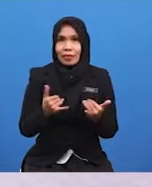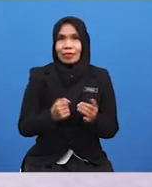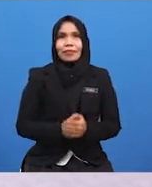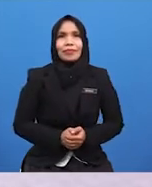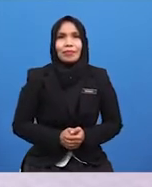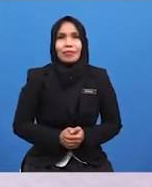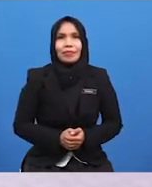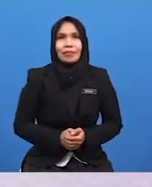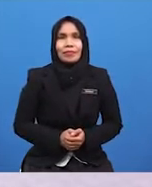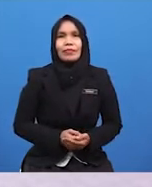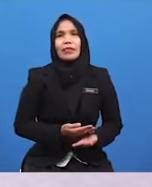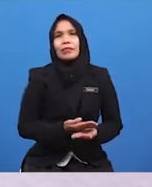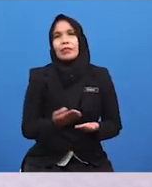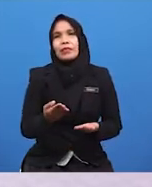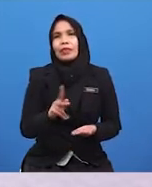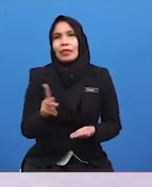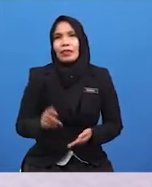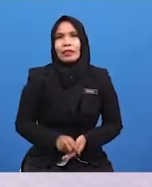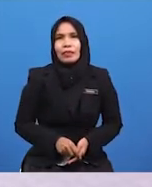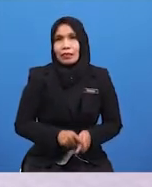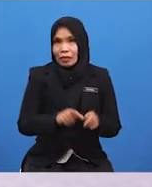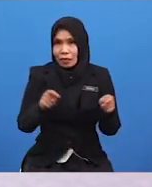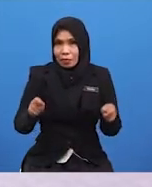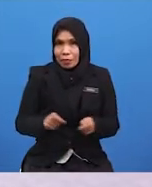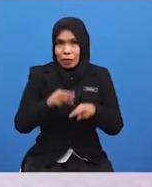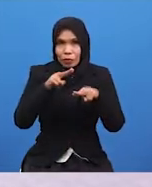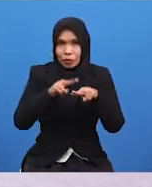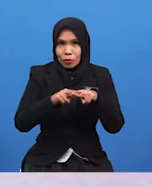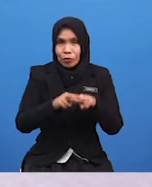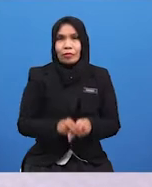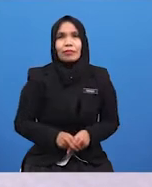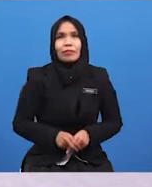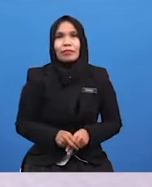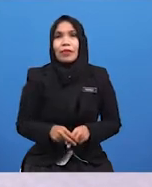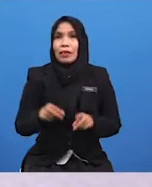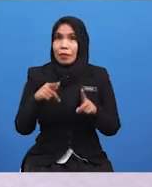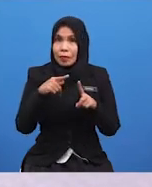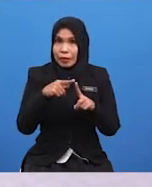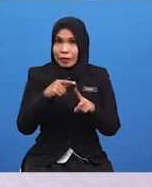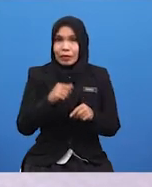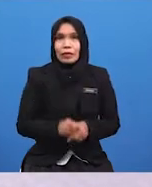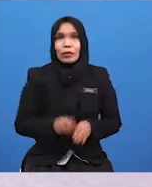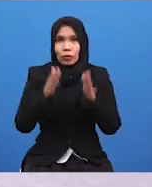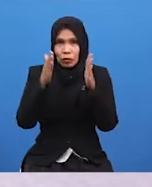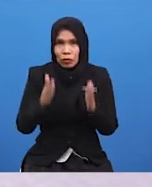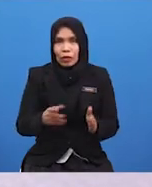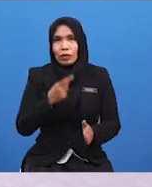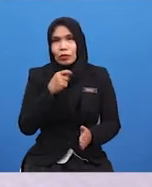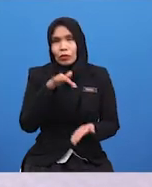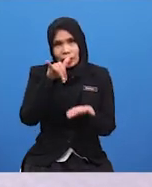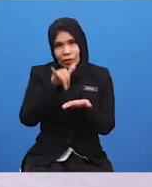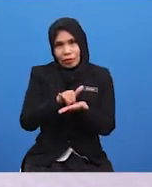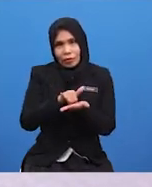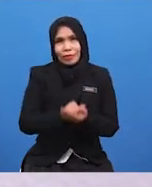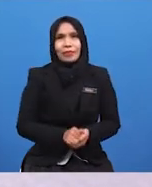berikan tempat duduk kepada orang tua itu ini